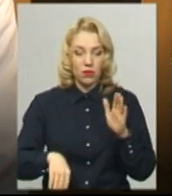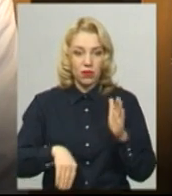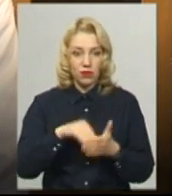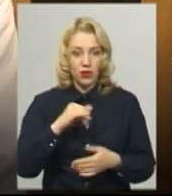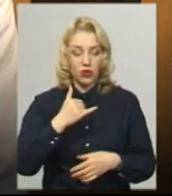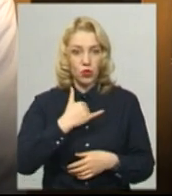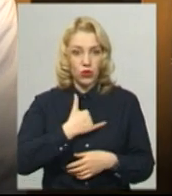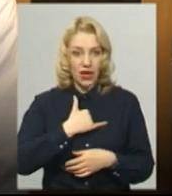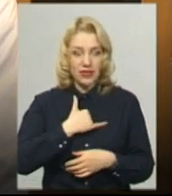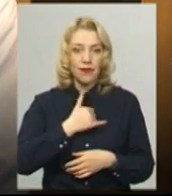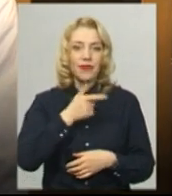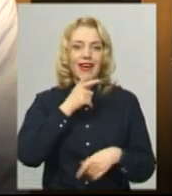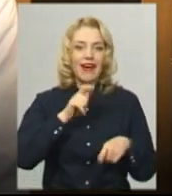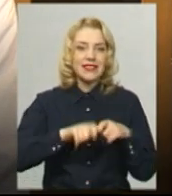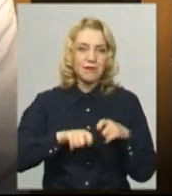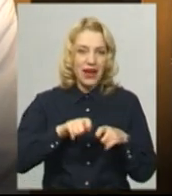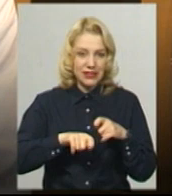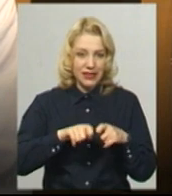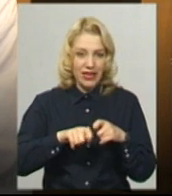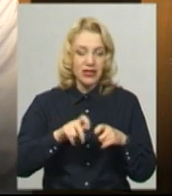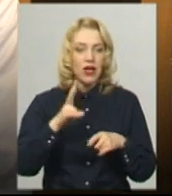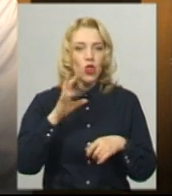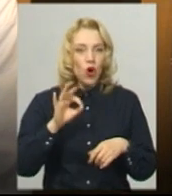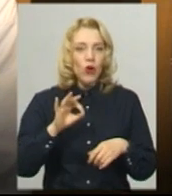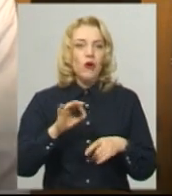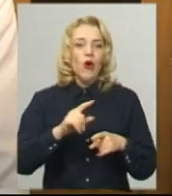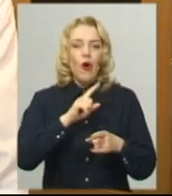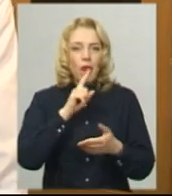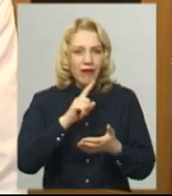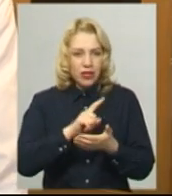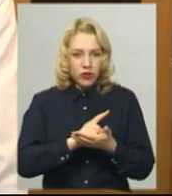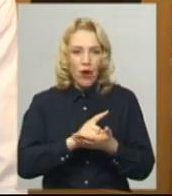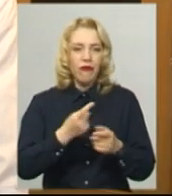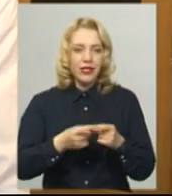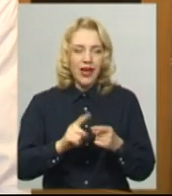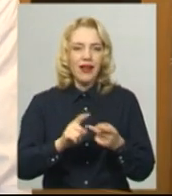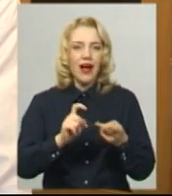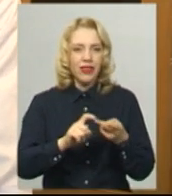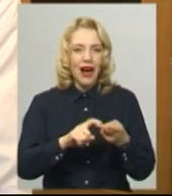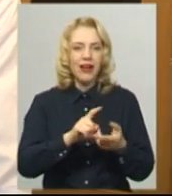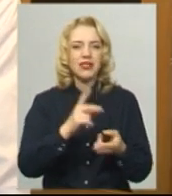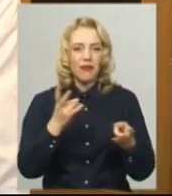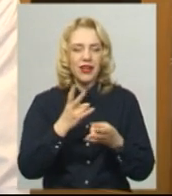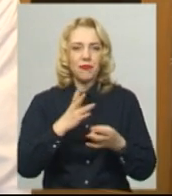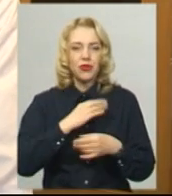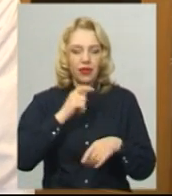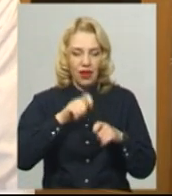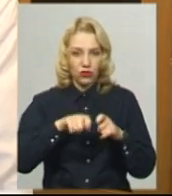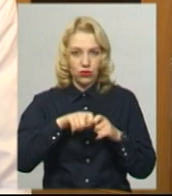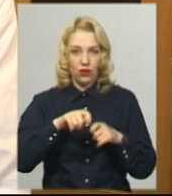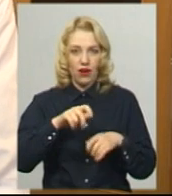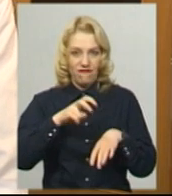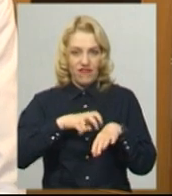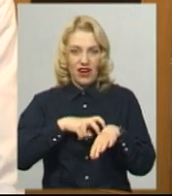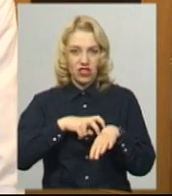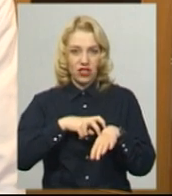нас експрес-тест, але обов'язково цей аналіз має бути на контролі у медиків.